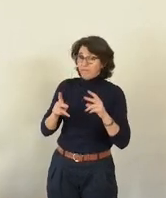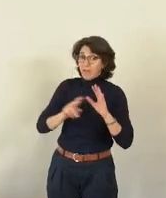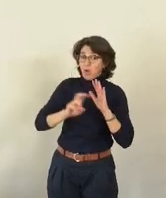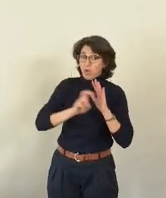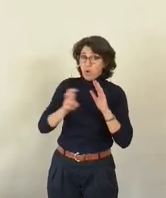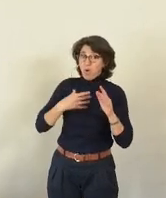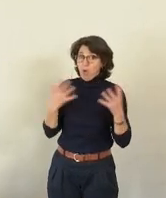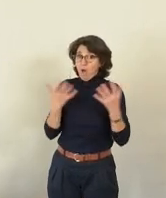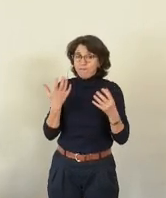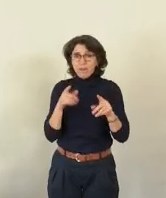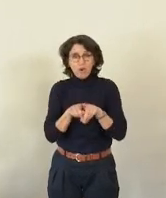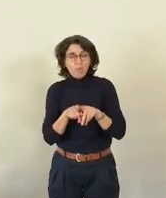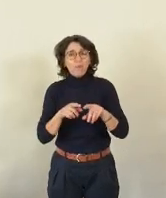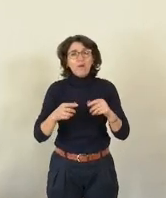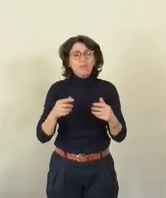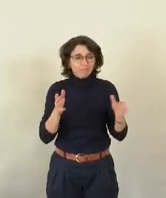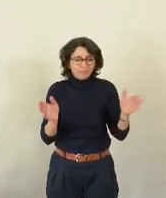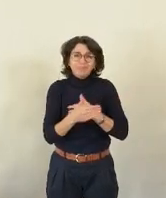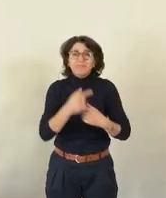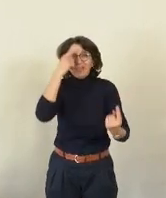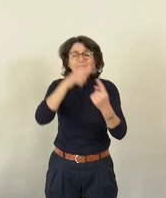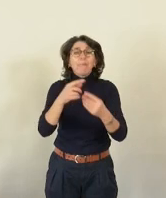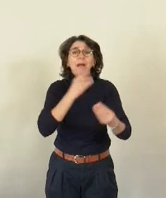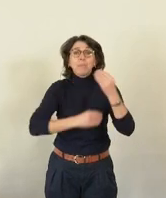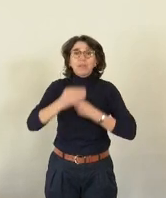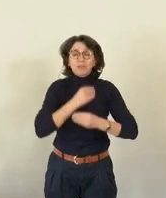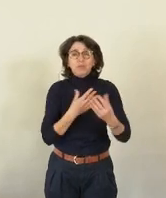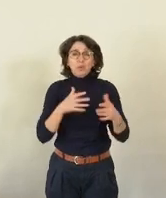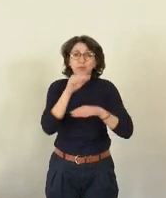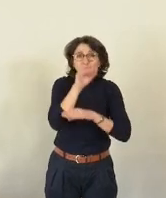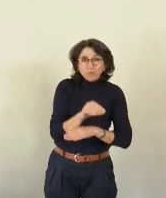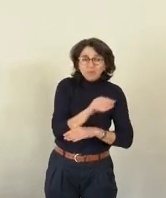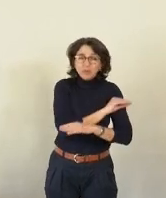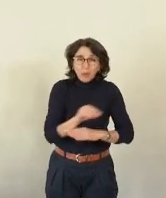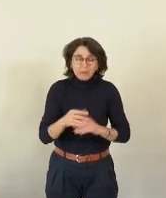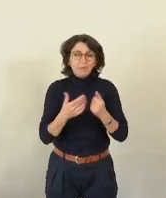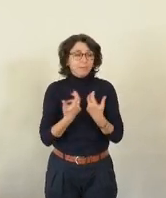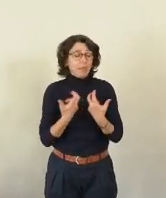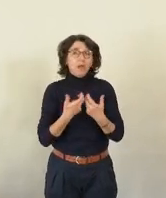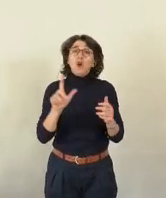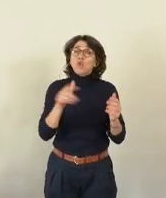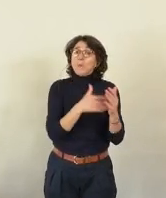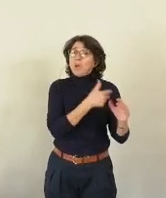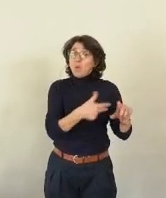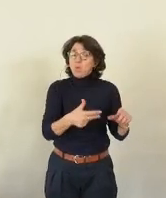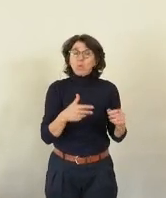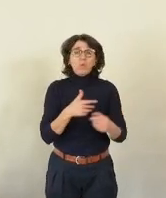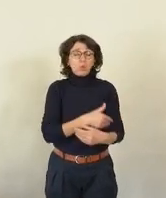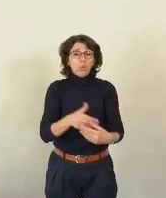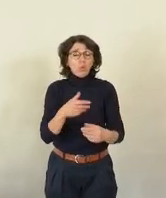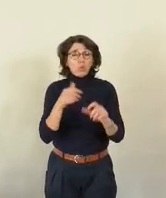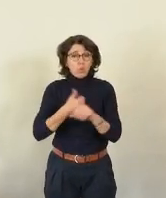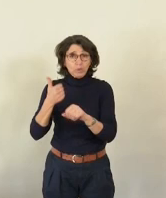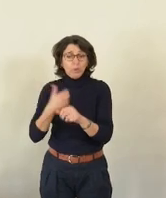la alimentation en mobilisant 2 million d'euros par an à ce titre dans la restauration scolaire nous avons mis en place une tarification